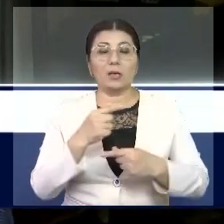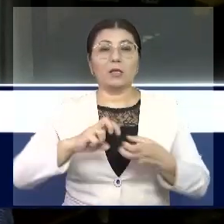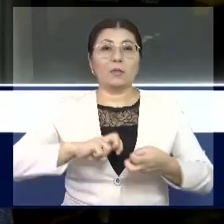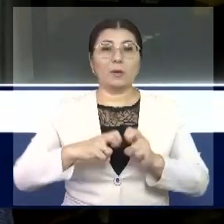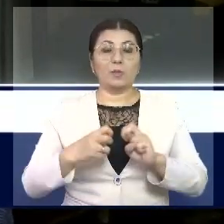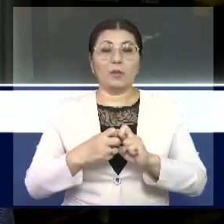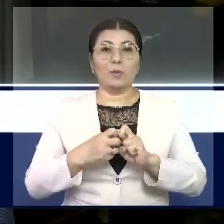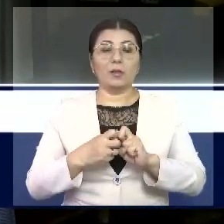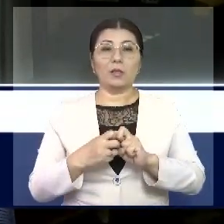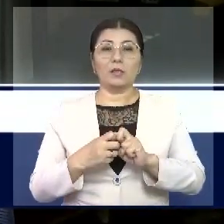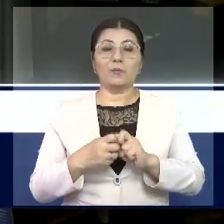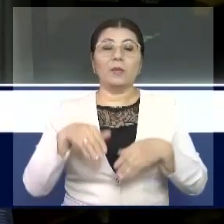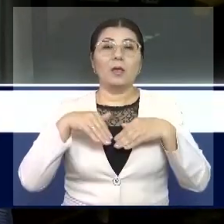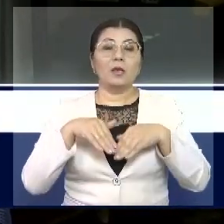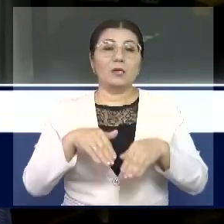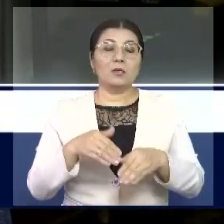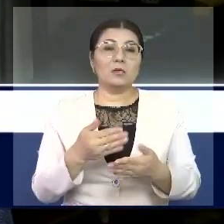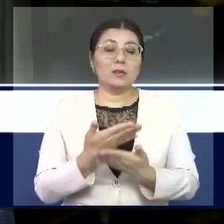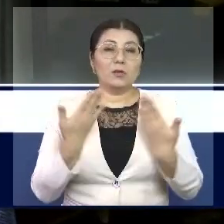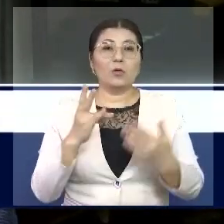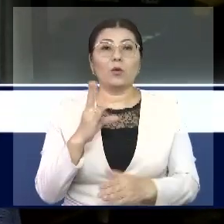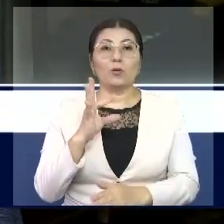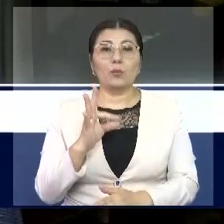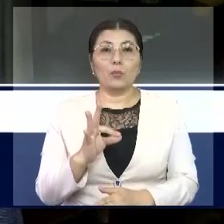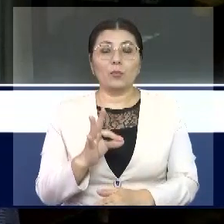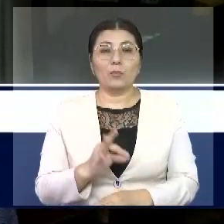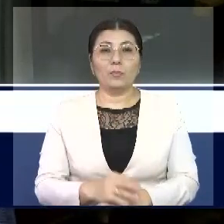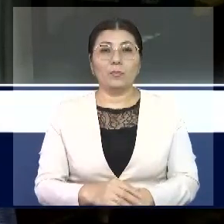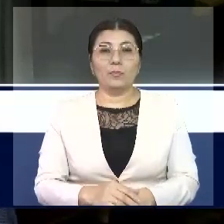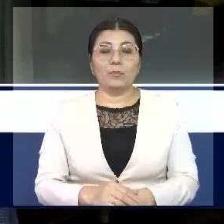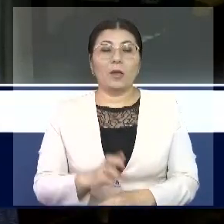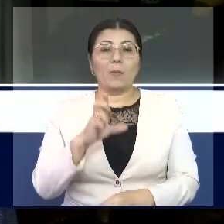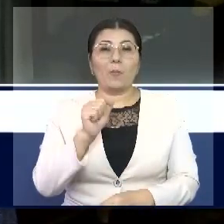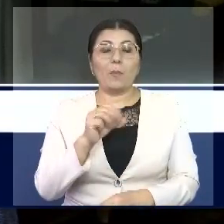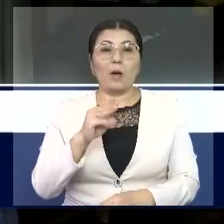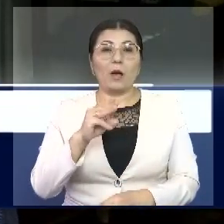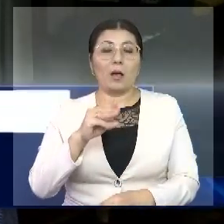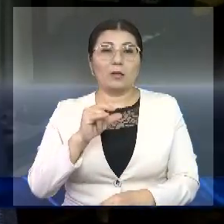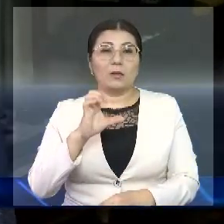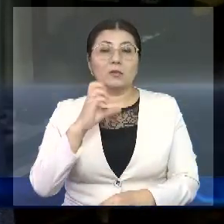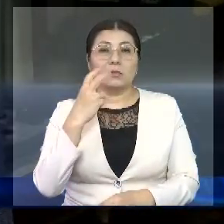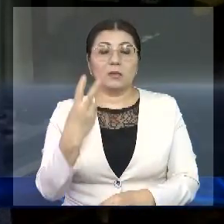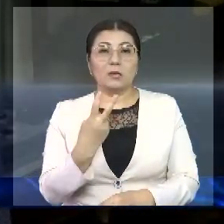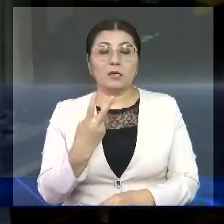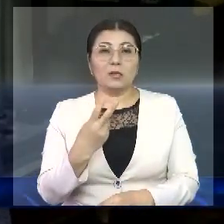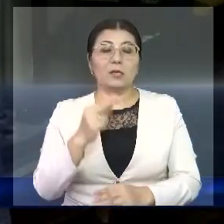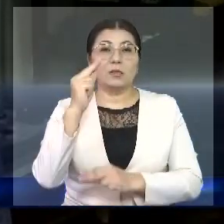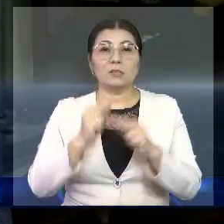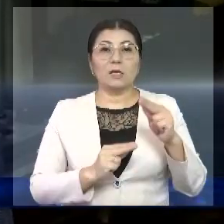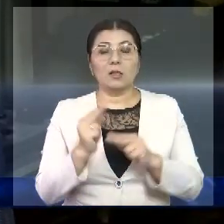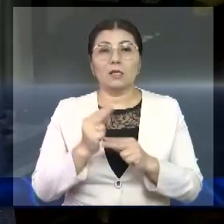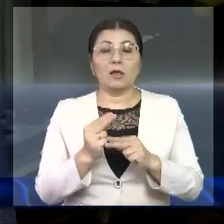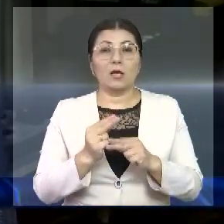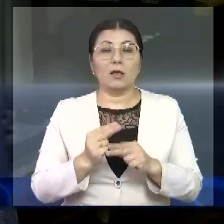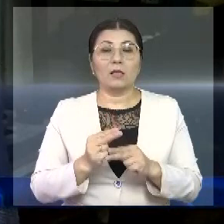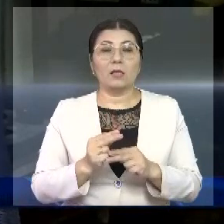мәселесі толықтай шешілмегенімен, бірақ мына Батыс 2 шағын ауданындағы салынған